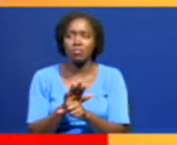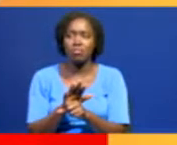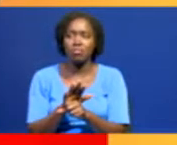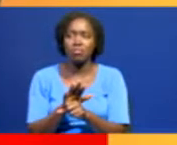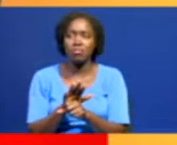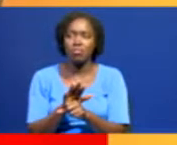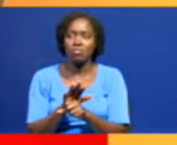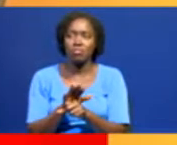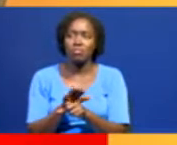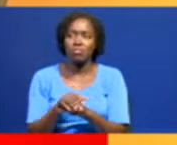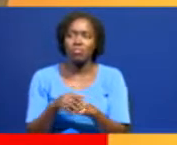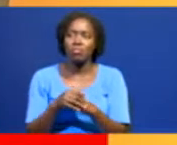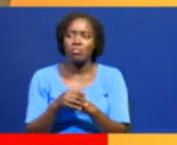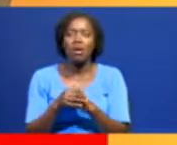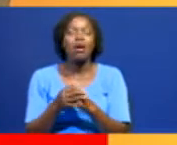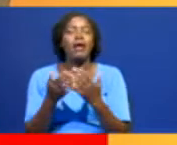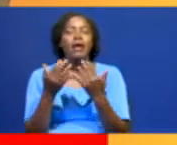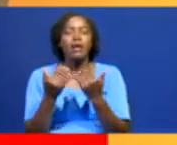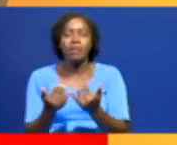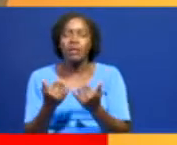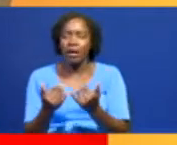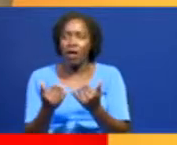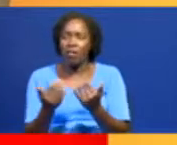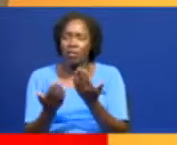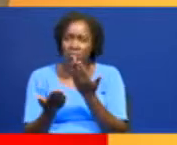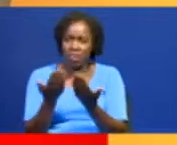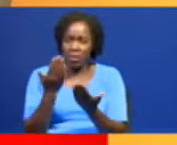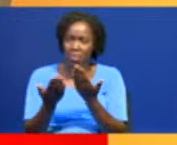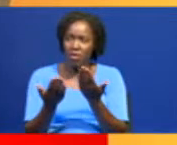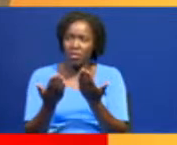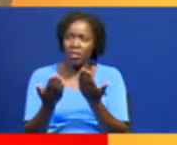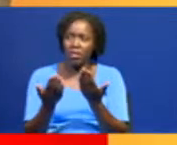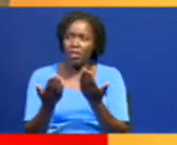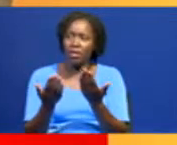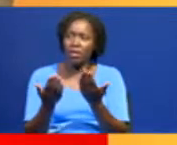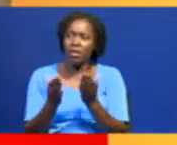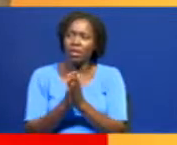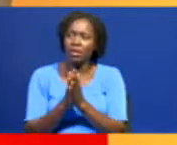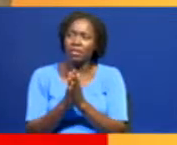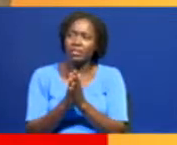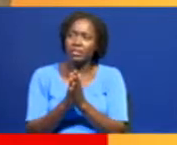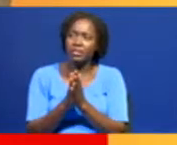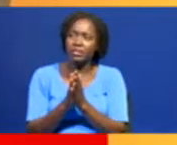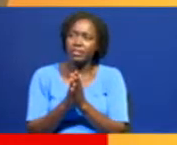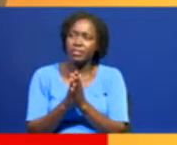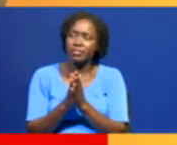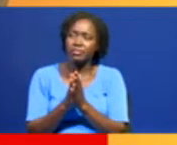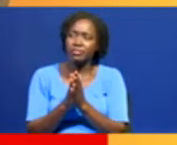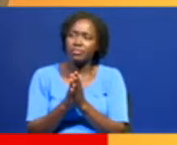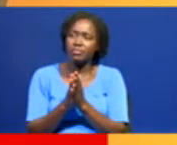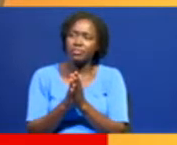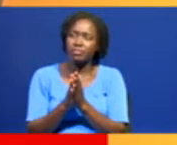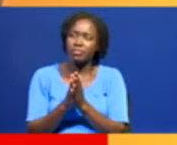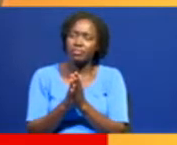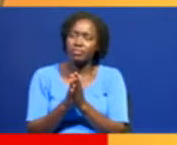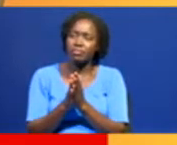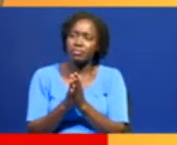kuahidi watu wake. Tukija katika pengine kama utauliza pengine nisiingilie kwanza upande